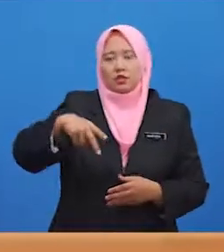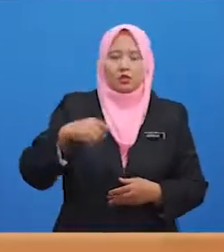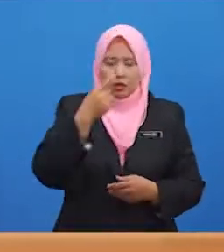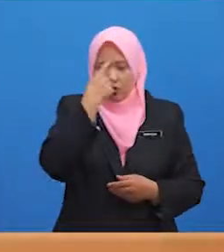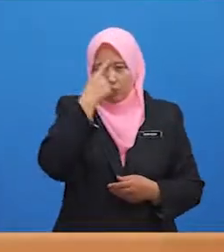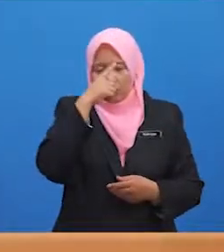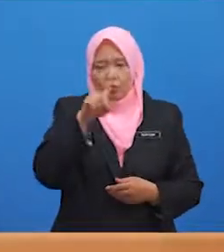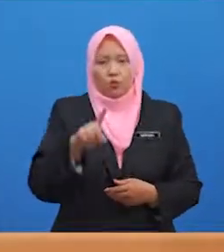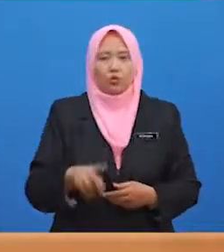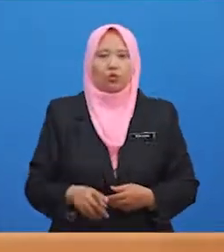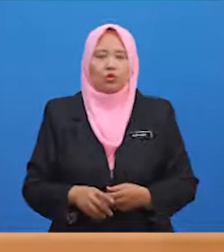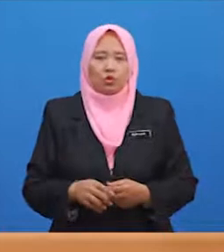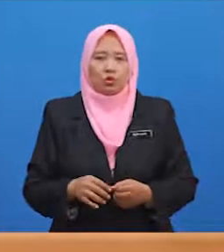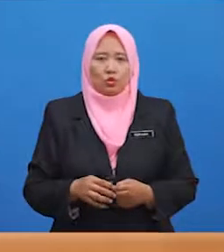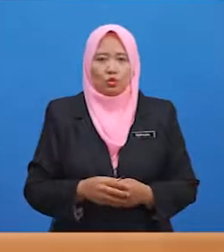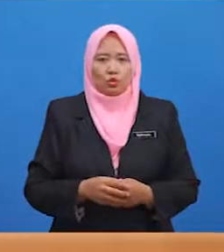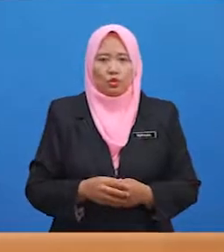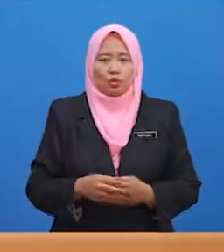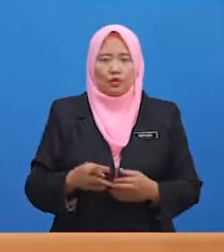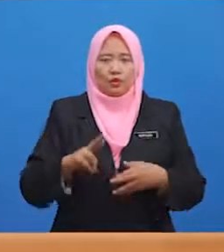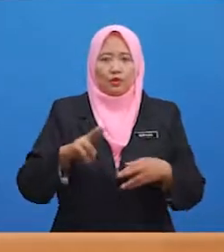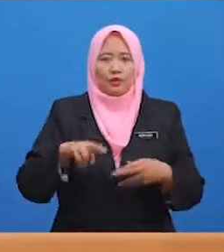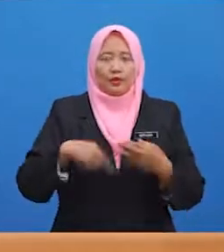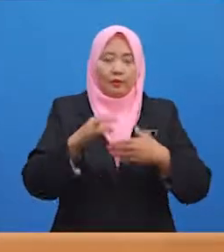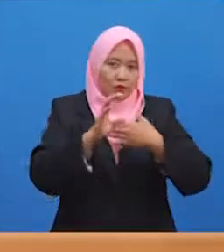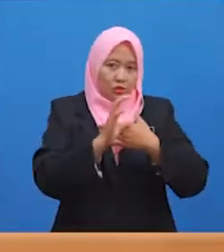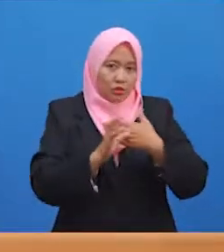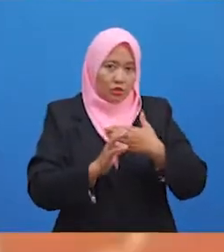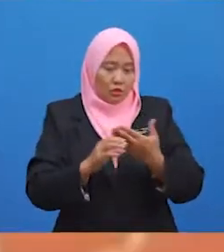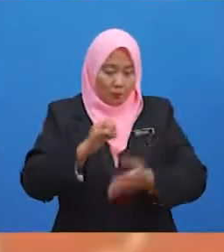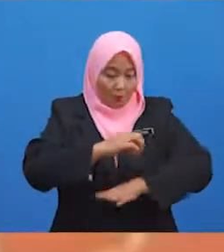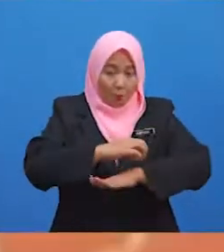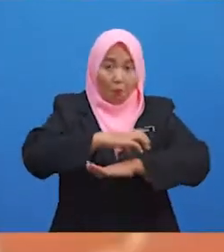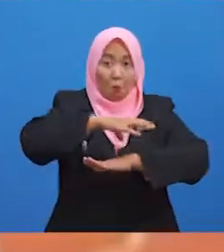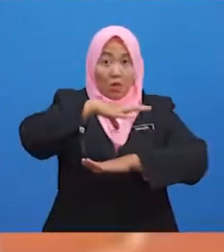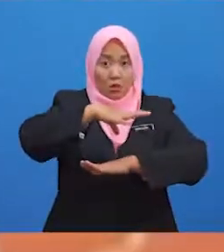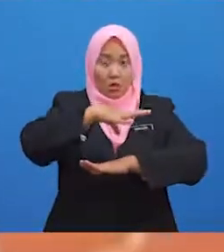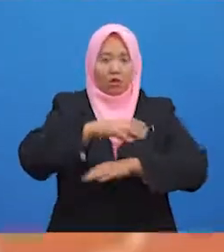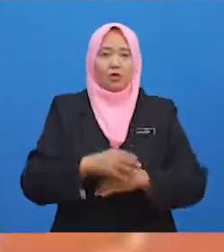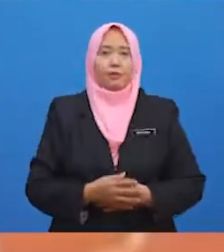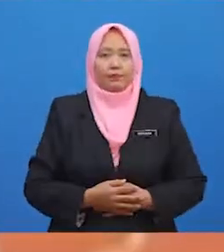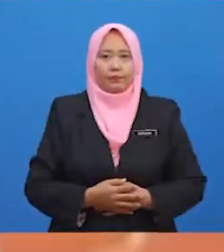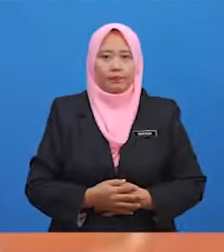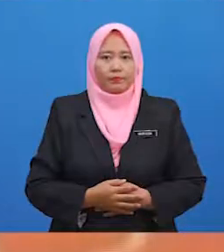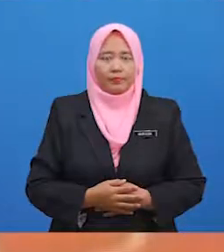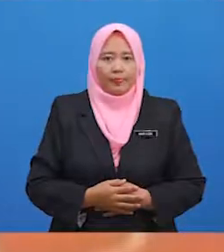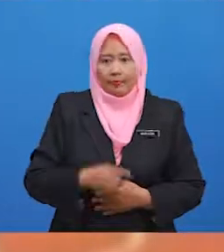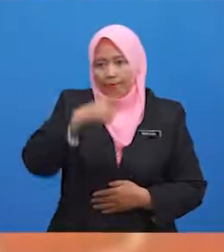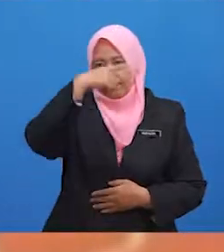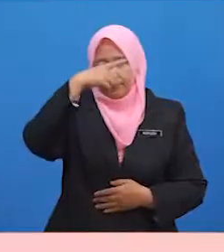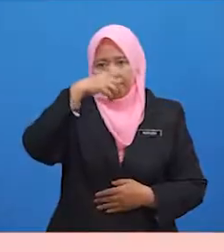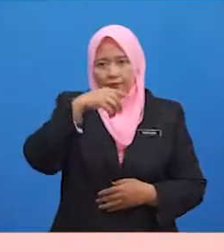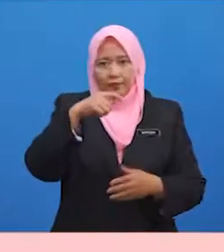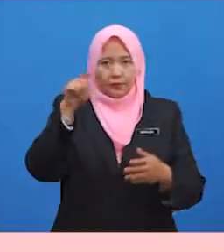bahagian kecederaan tersebut akan mengalami bengkak yang serius. Gejala dan tanda yang hadir bagi kecederaan